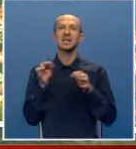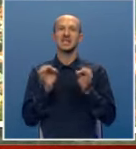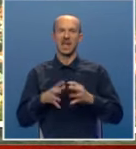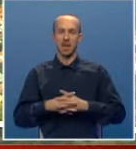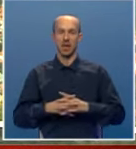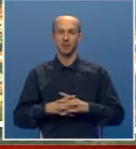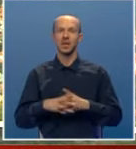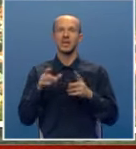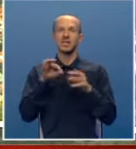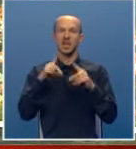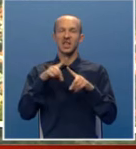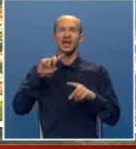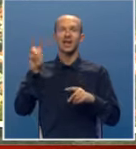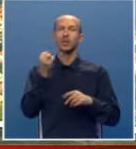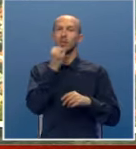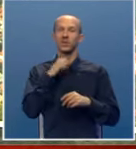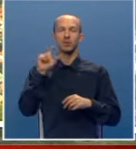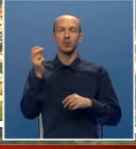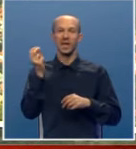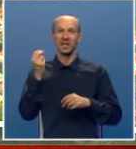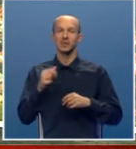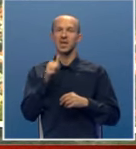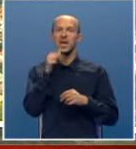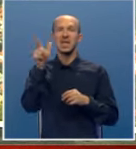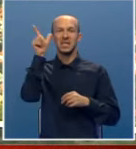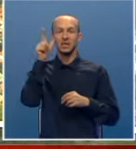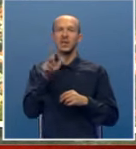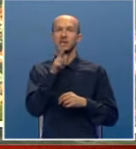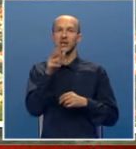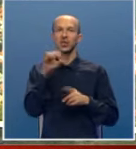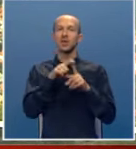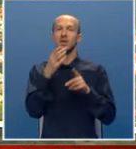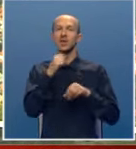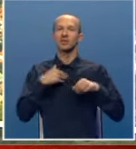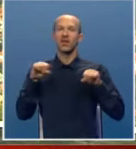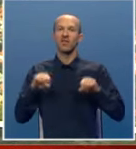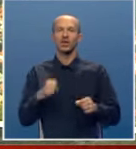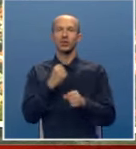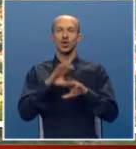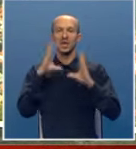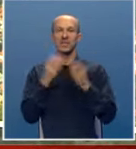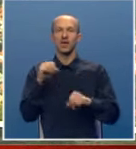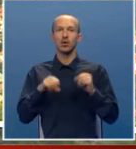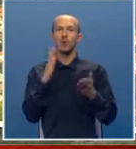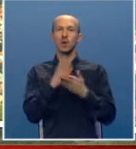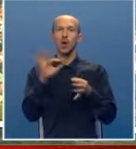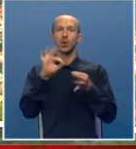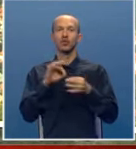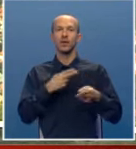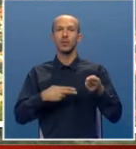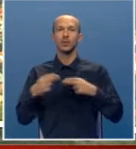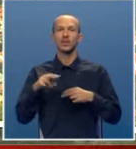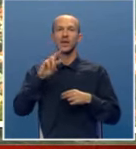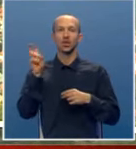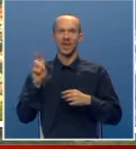sistema. Sindikati elektroprivrede Republike Srpske i Srbije zahtijevaće od svojih vlada da učine sve kako bi bila očuvana